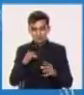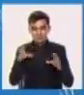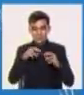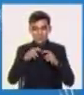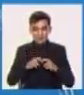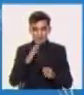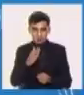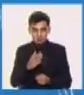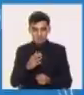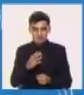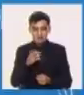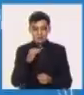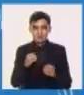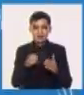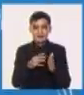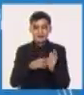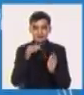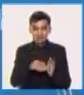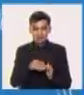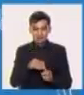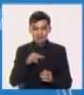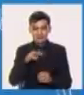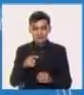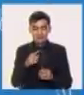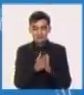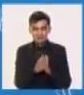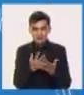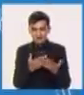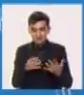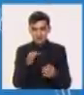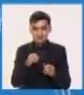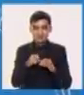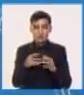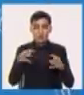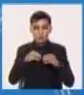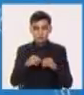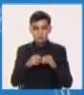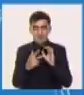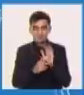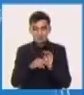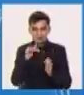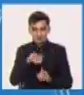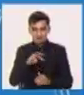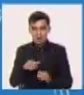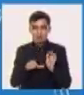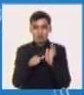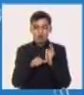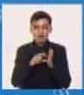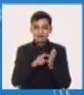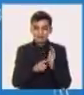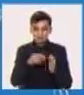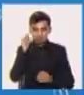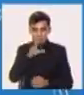дополнительных пособий обойдется по 9000 тенге каждому. Общая сумма 18000 тенге. 6 класса нужно покупать 1